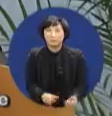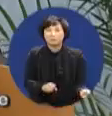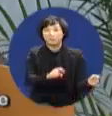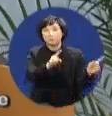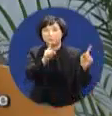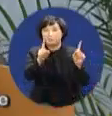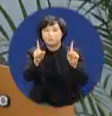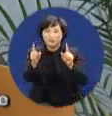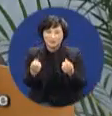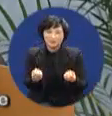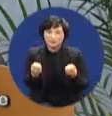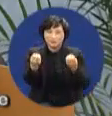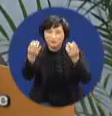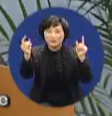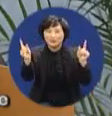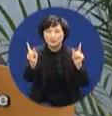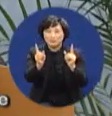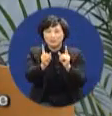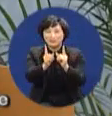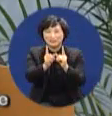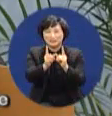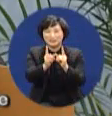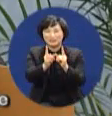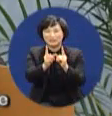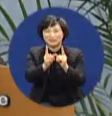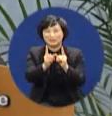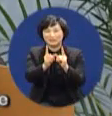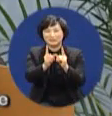부활 주일을 맞이해서